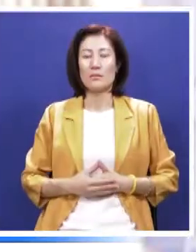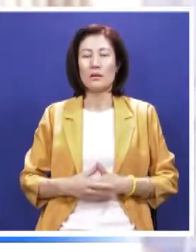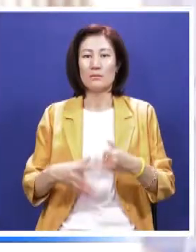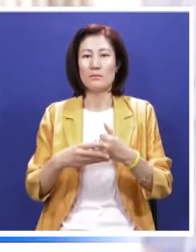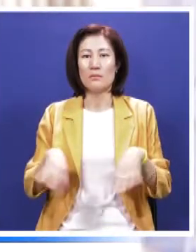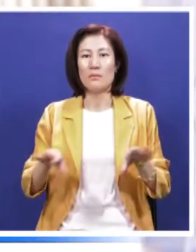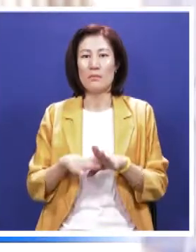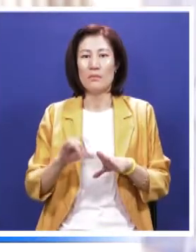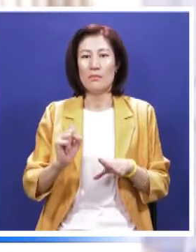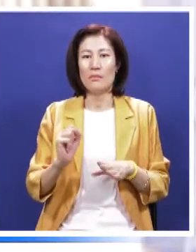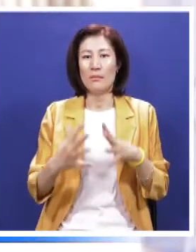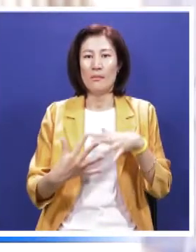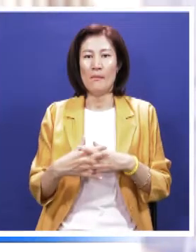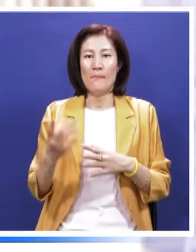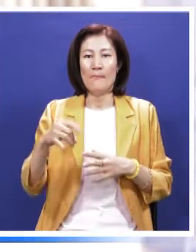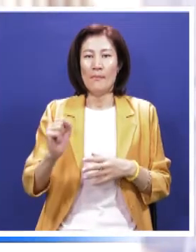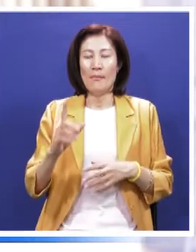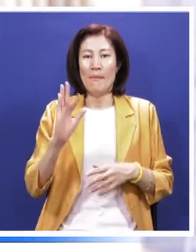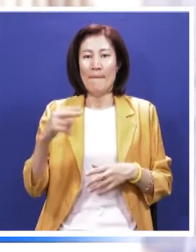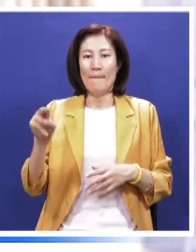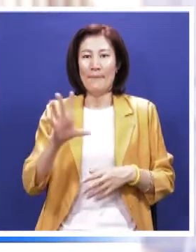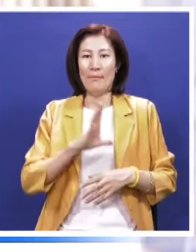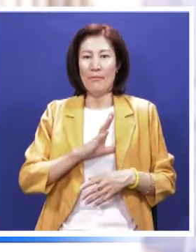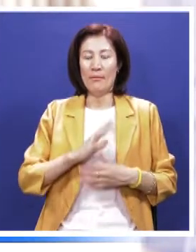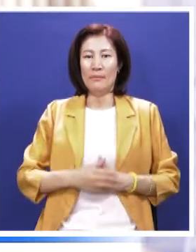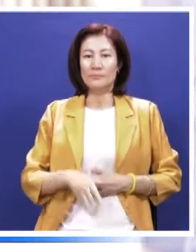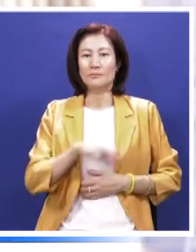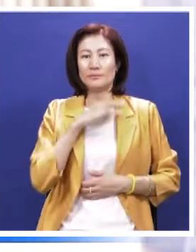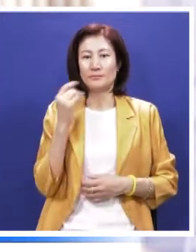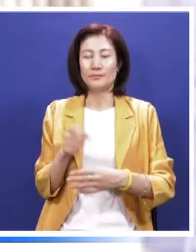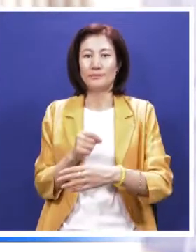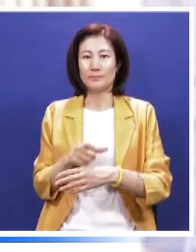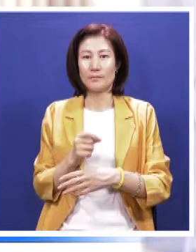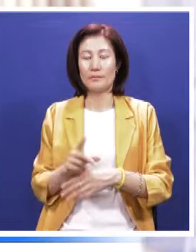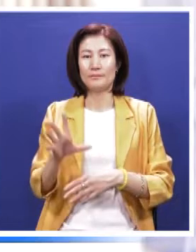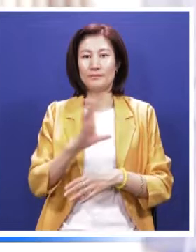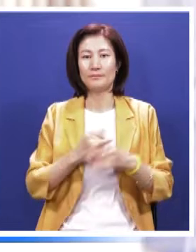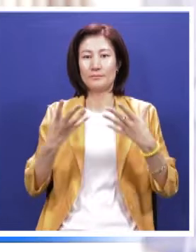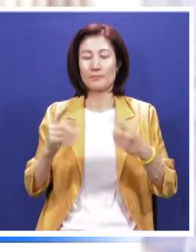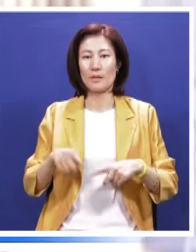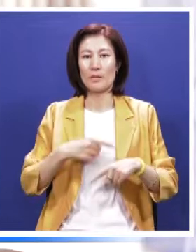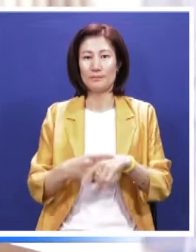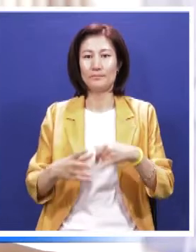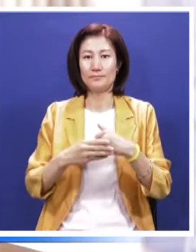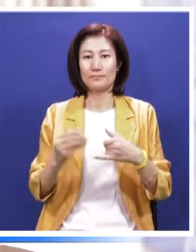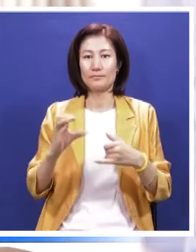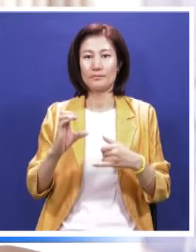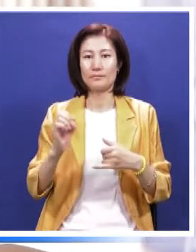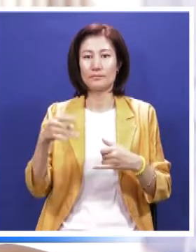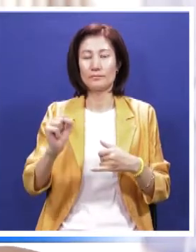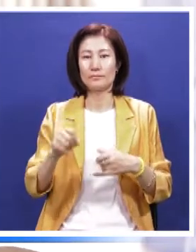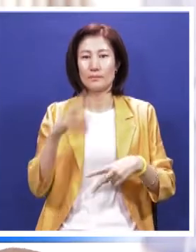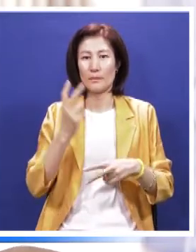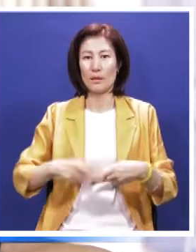біздің аймақтық, аумақтық филиалдарға да партиямыздың көптеген тапсырмалары берілді. O жерде съездің қорытындысы бойынша бізде айтатын